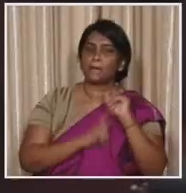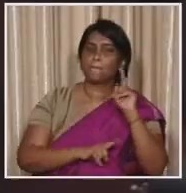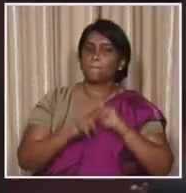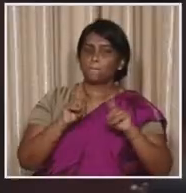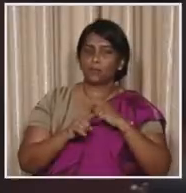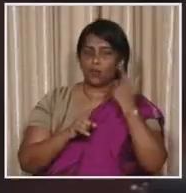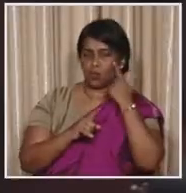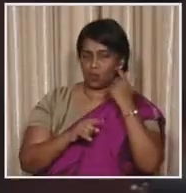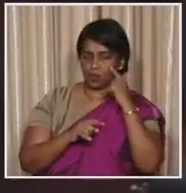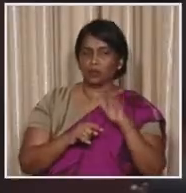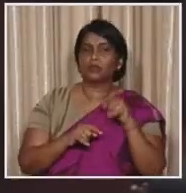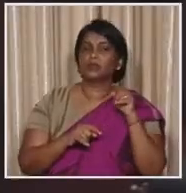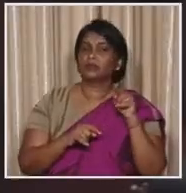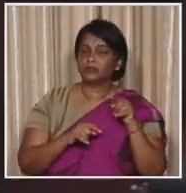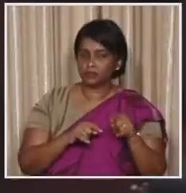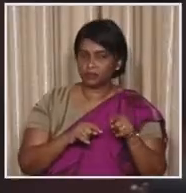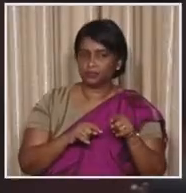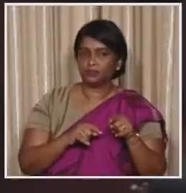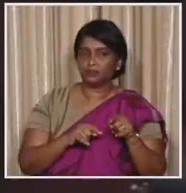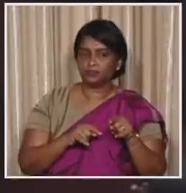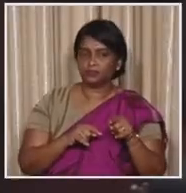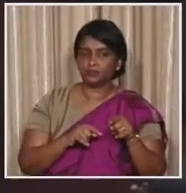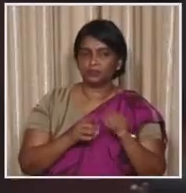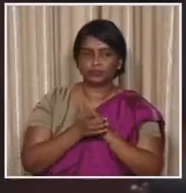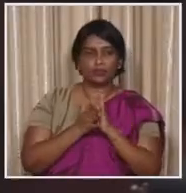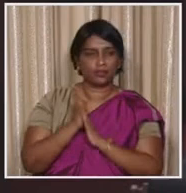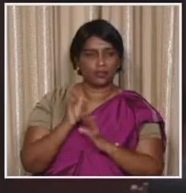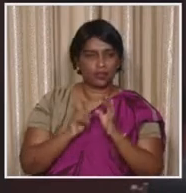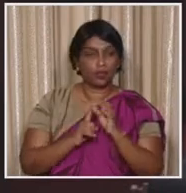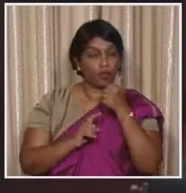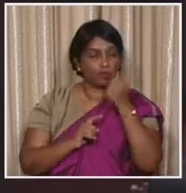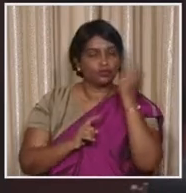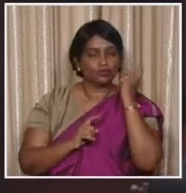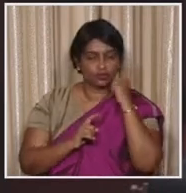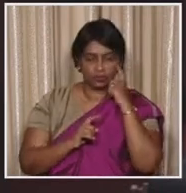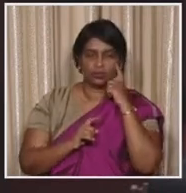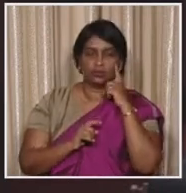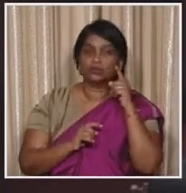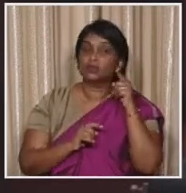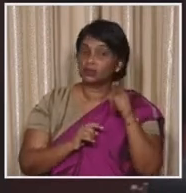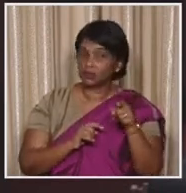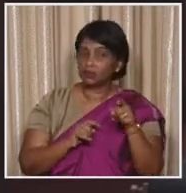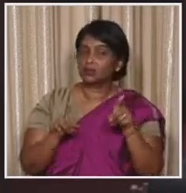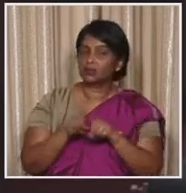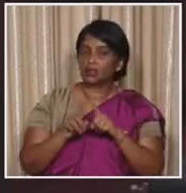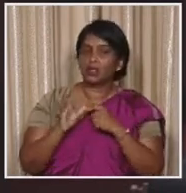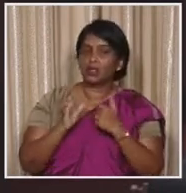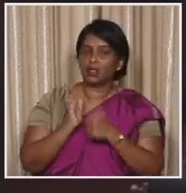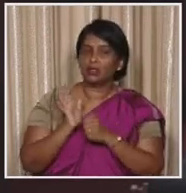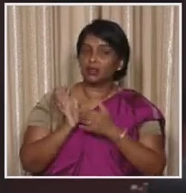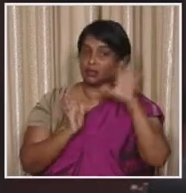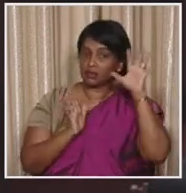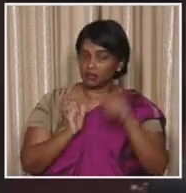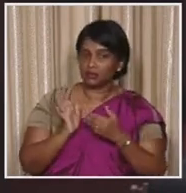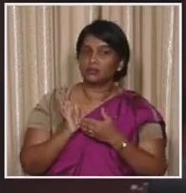ම ේ න ් ත ු ව දැනුවත් වෙනවා. එතකොට මේ හර්ෂ අමතුමා මේක හොඳටම දන්නවා. මේ මේ මේ විදිහේ පනතක් අරගෙන